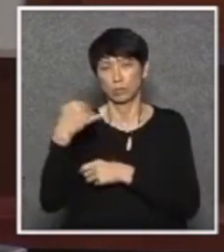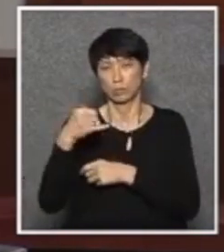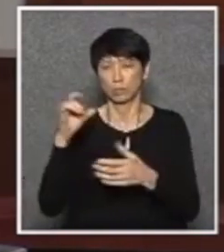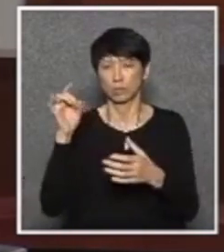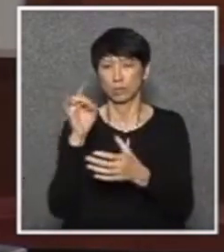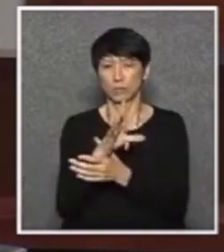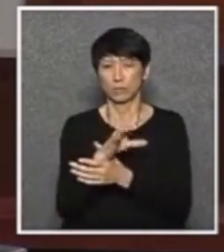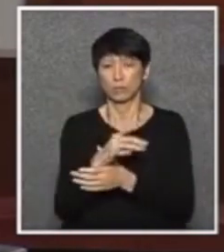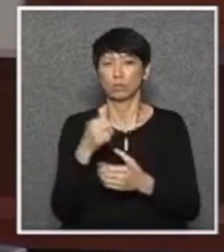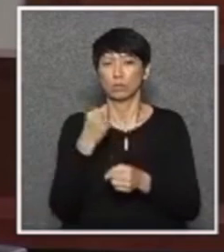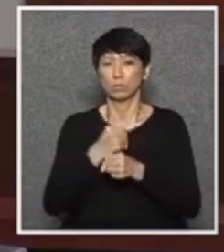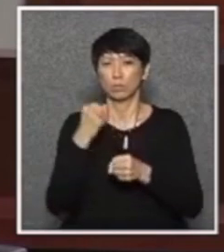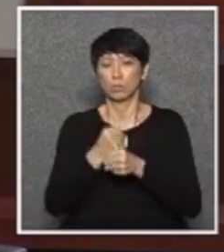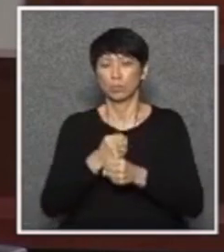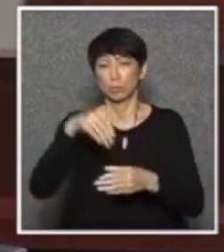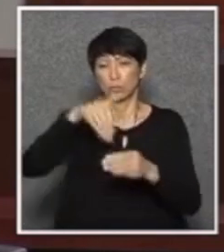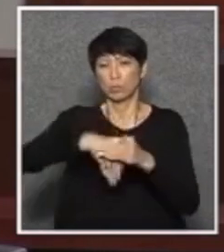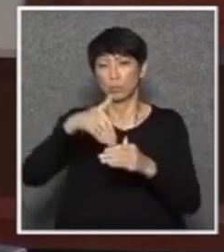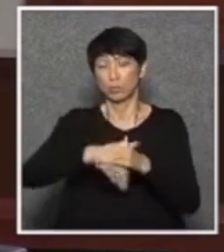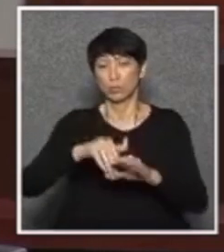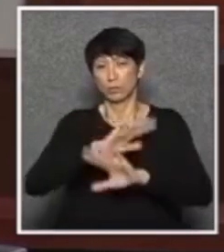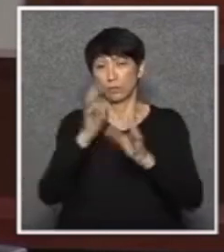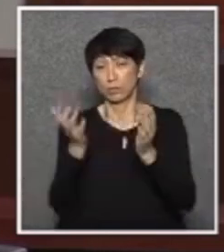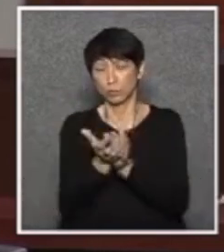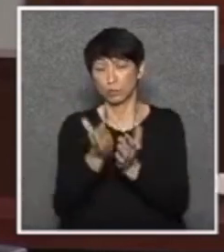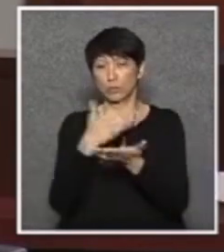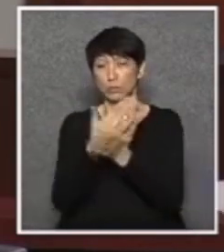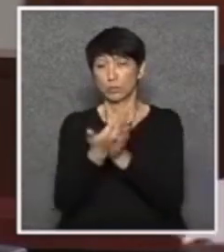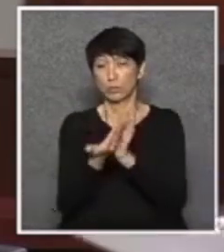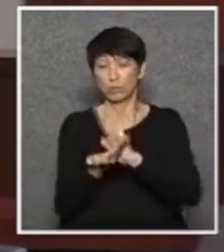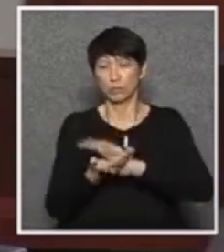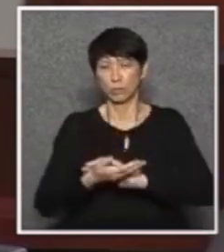仗放煙花式的投資就將不利市場等等。